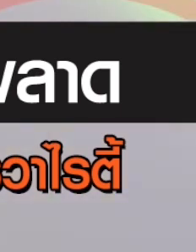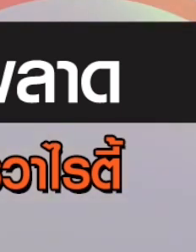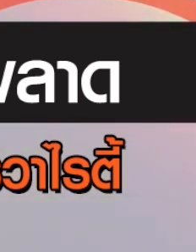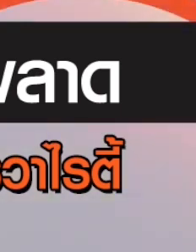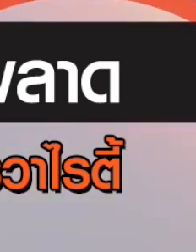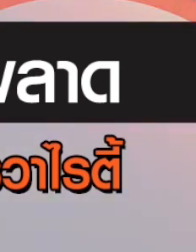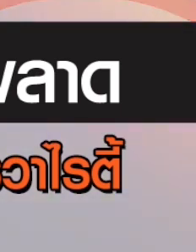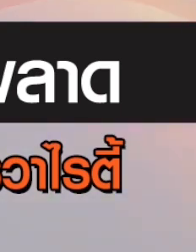คะ